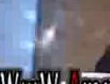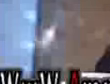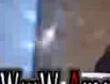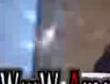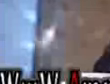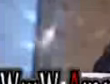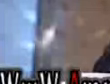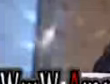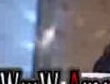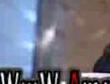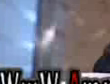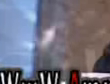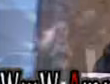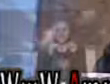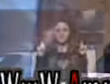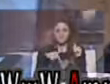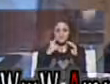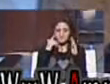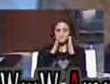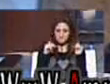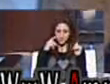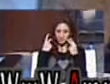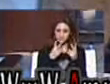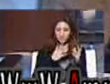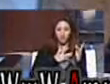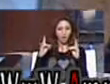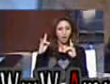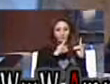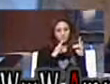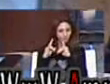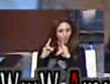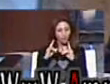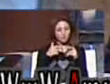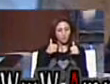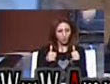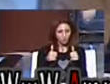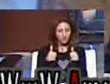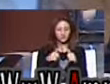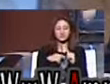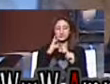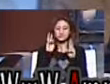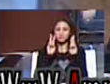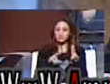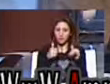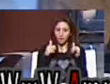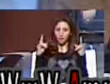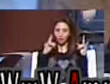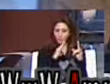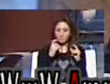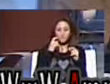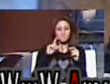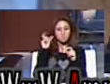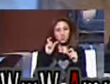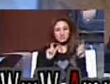هي دي مصر الجميلة، هي دي مصر فعلا اللي فيها محبة يعني بتكسوها في كل مكان وفي كل لحظة وفي كل موقف. يعني